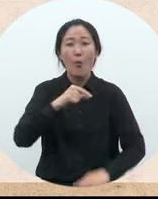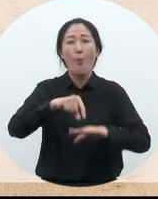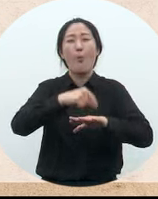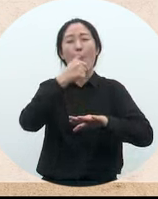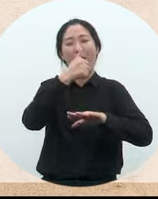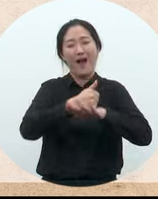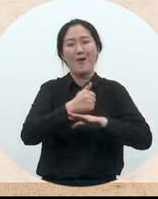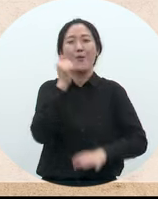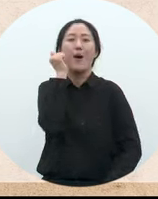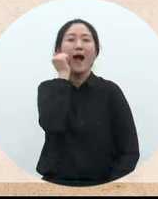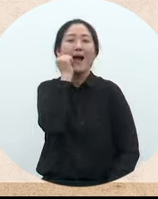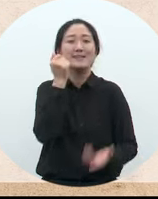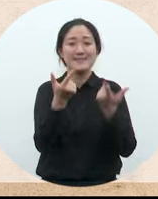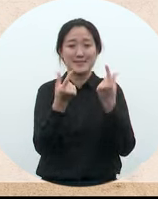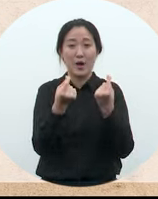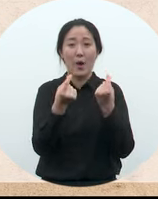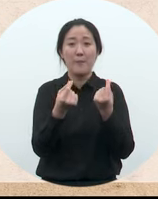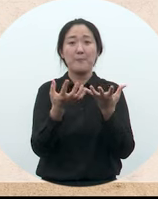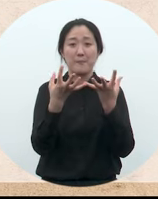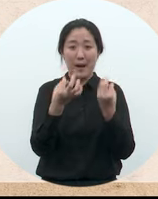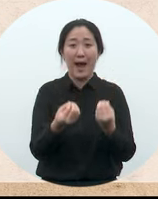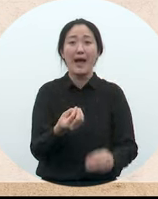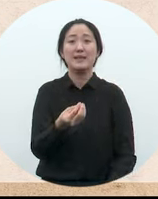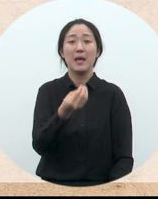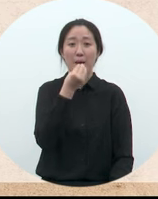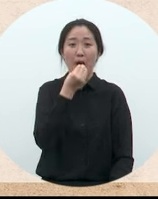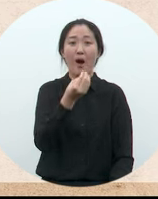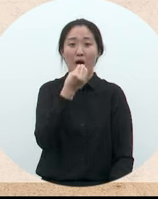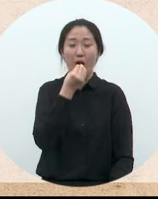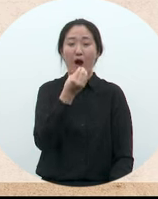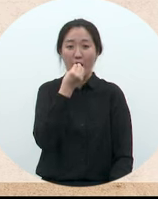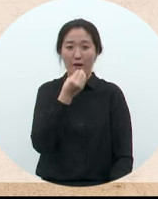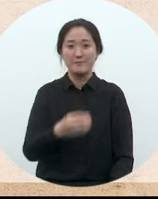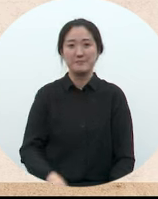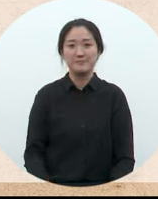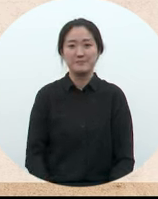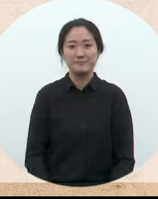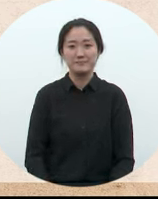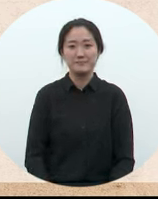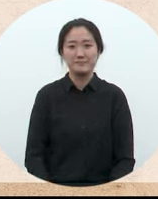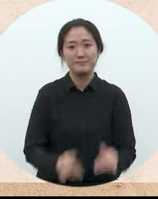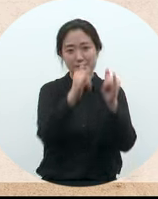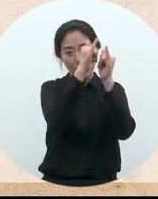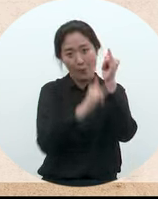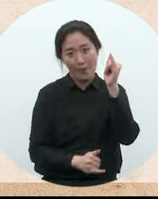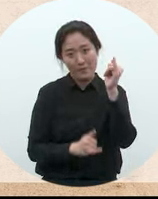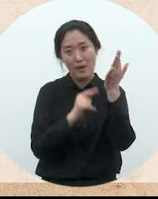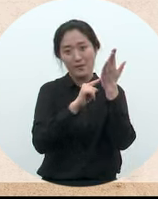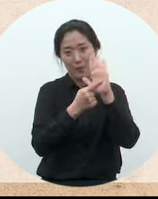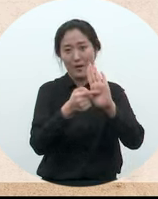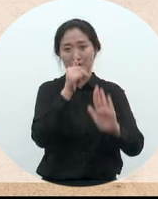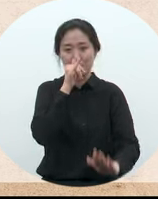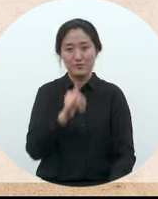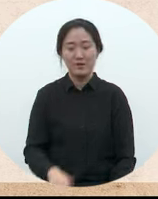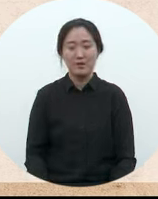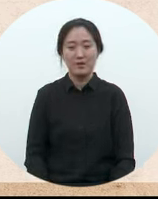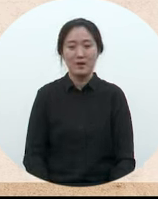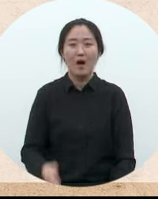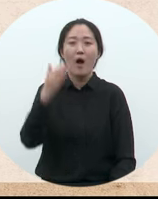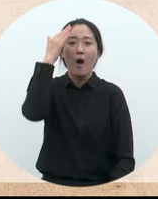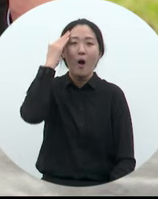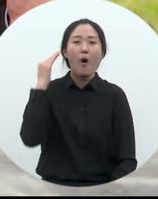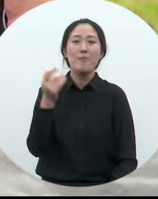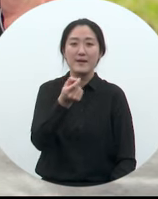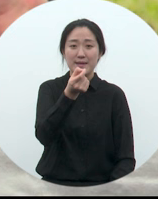왕의 간식이다 이렇게 얘기를 합니다. 옛날부터 신라의 화랑들이 검은 깨를 즐겨 먹었다라는